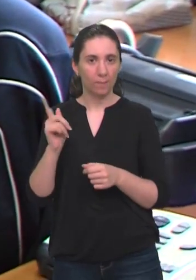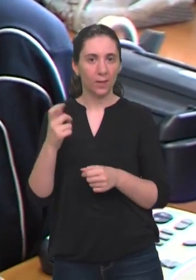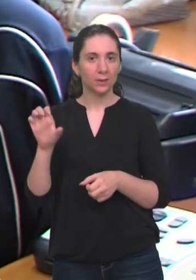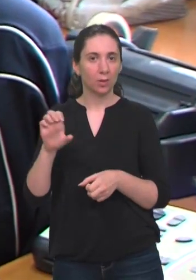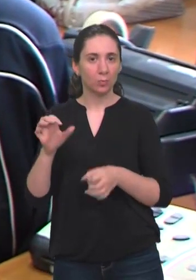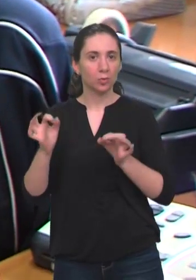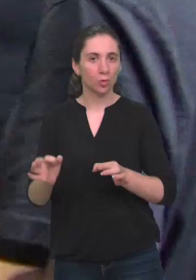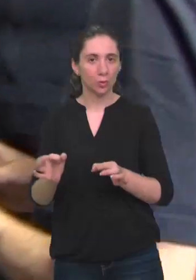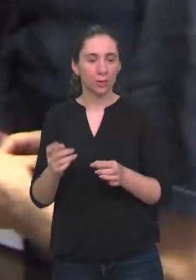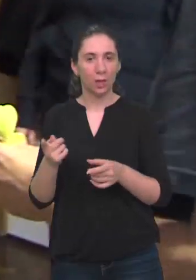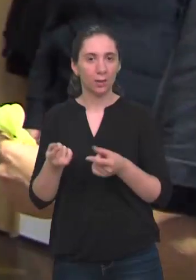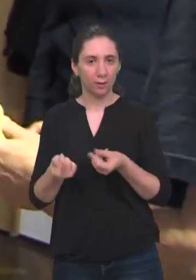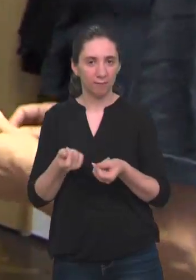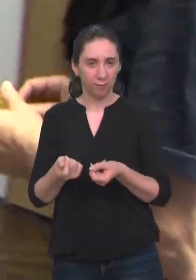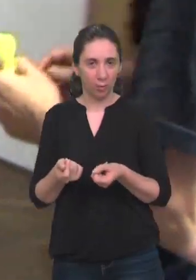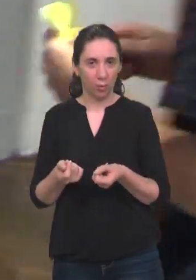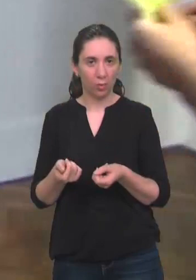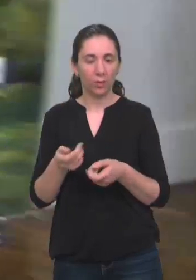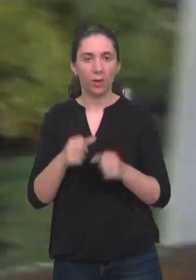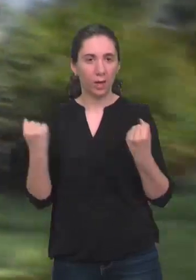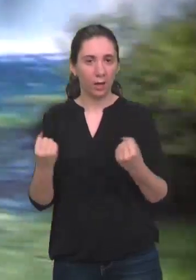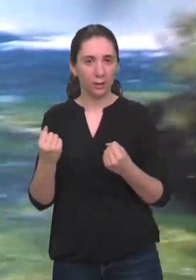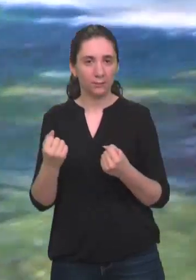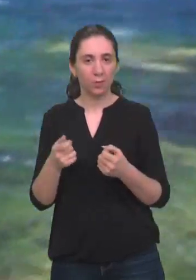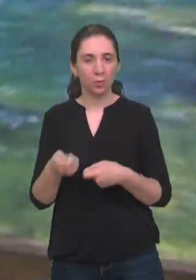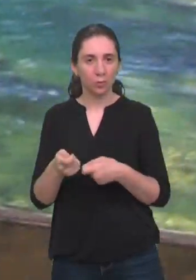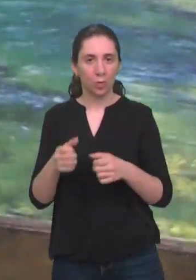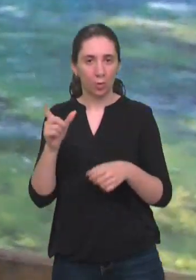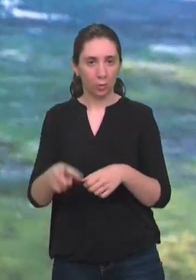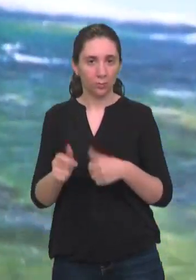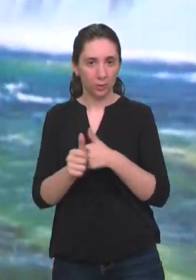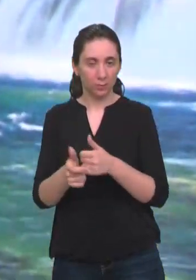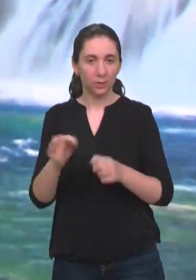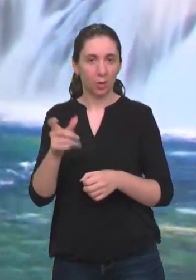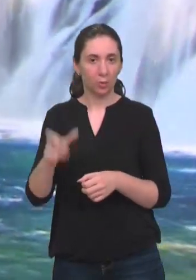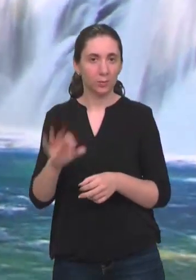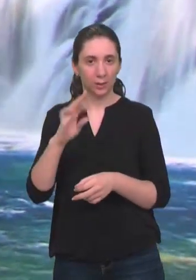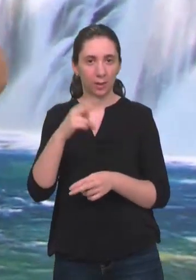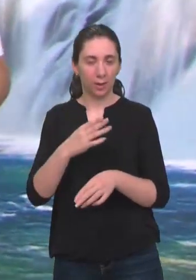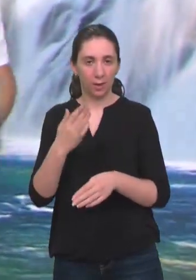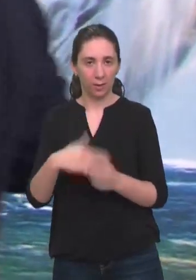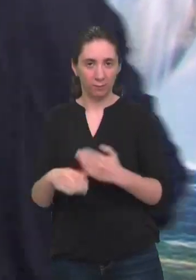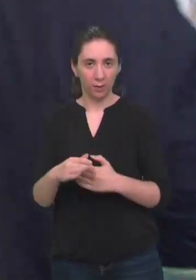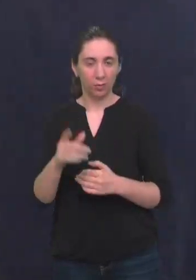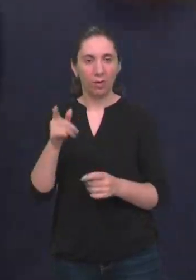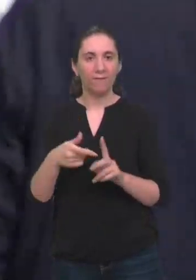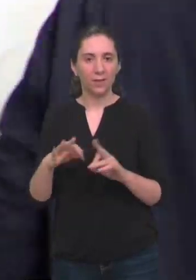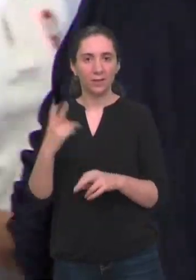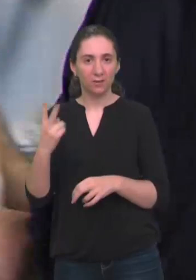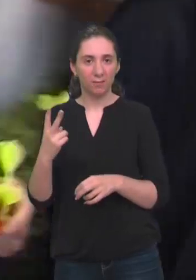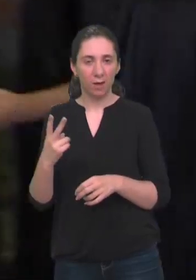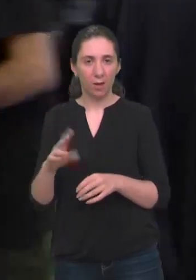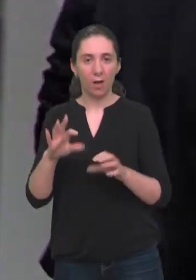Europskog socijalnog fonda, razvoj usluge osobne asistencije za osobe s invaliditetom faza 2, operativni